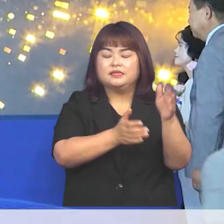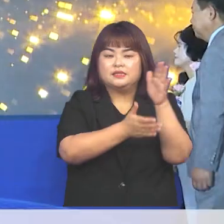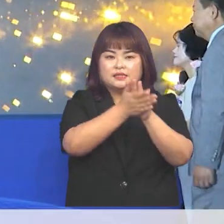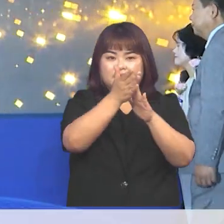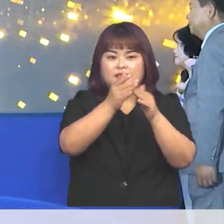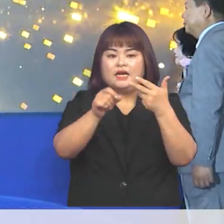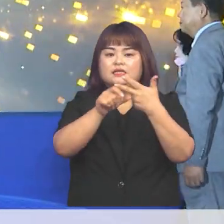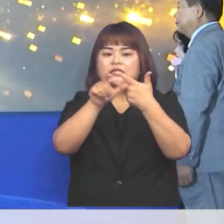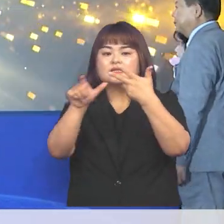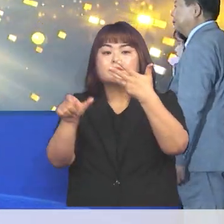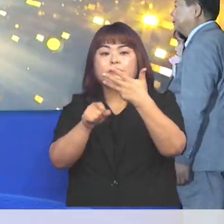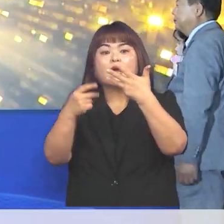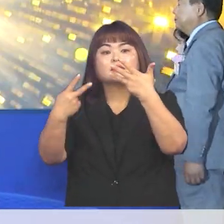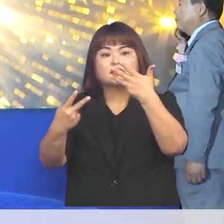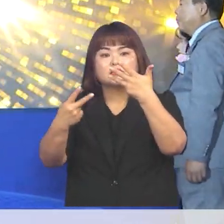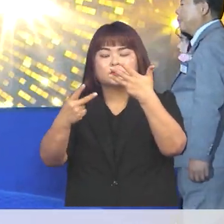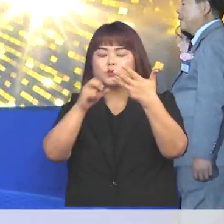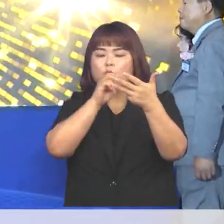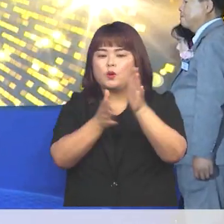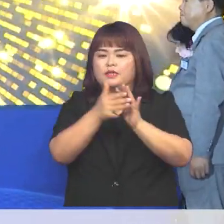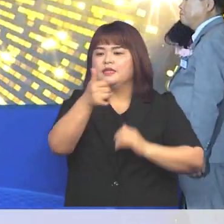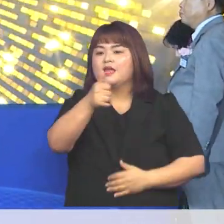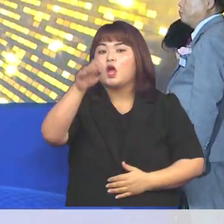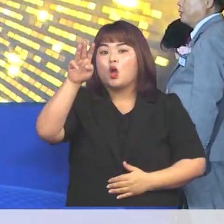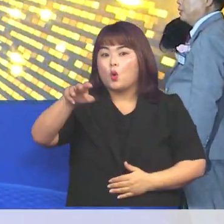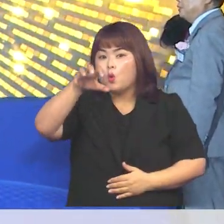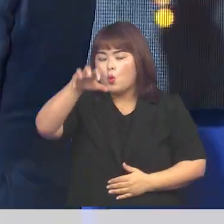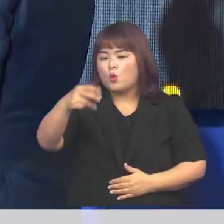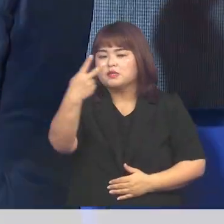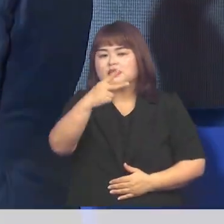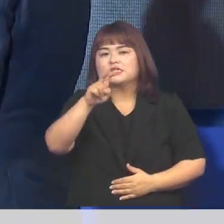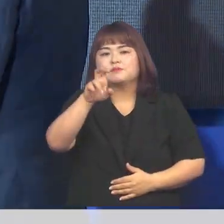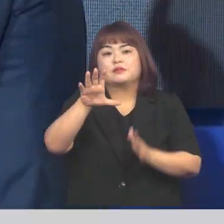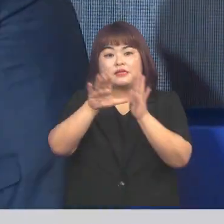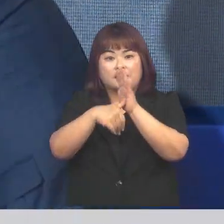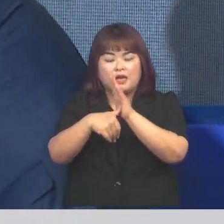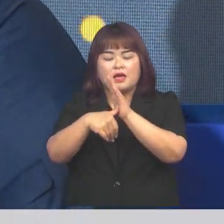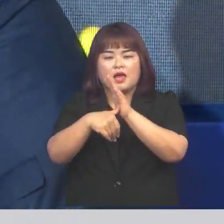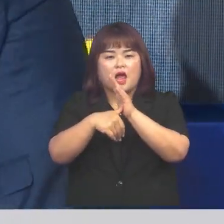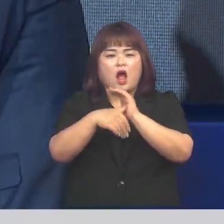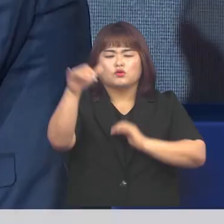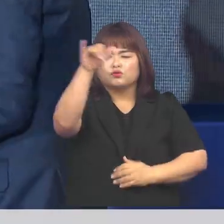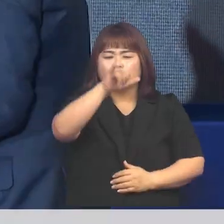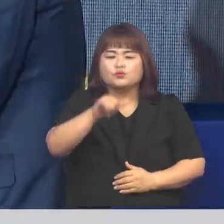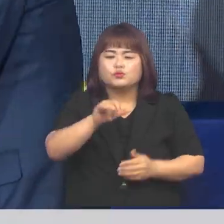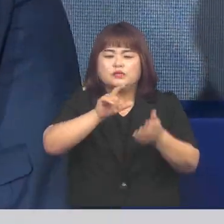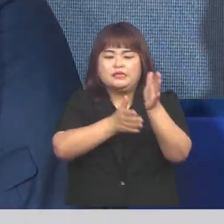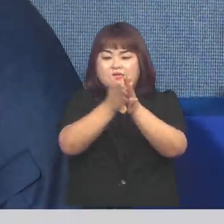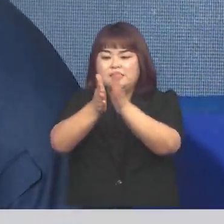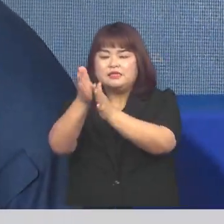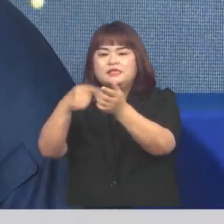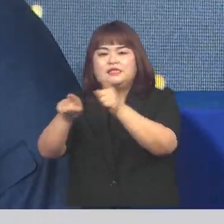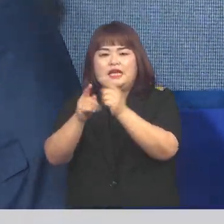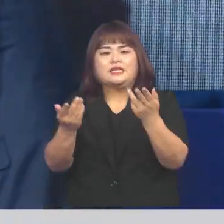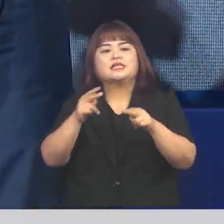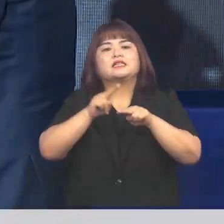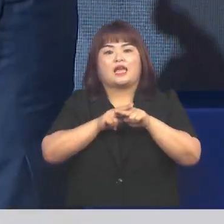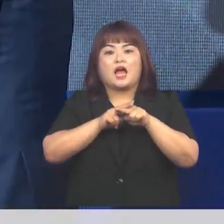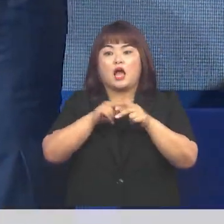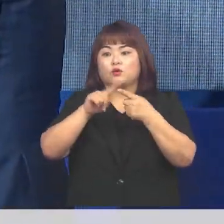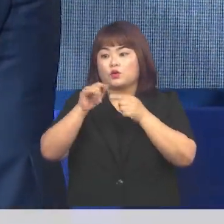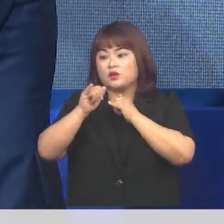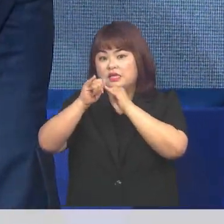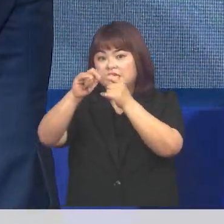용인특례시가 지난 2일 정부 세종 컨벤션 센터에서 열린 2023년 전국지방자치단체 일자리 대상